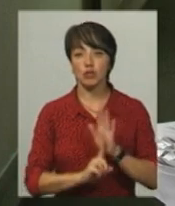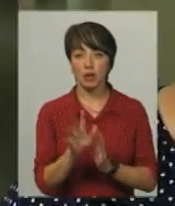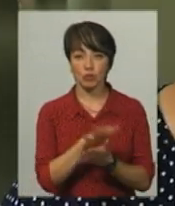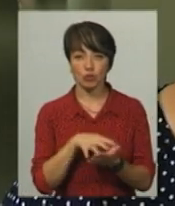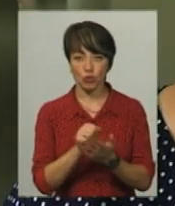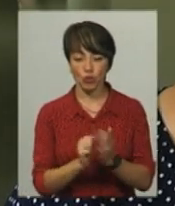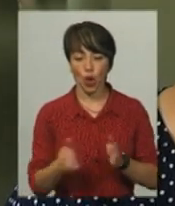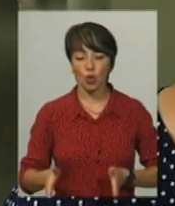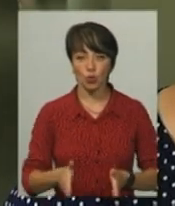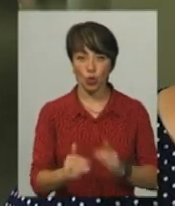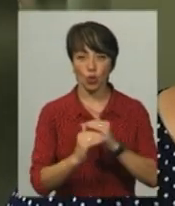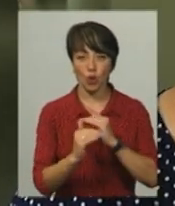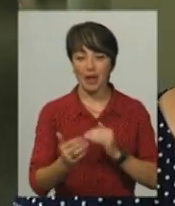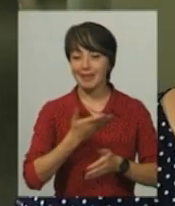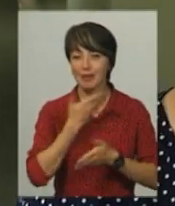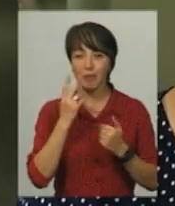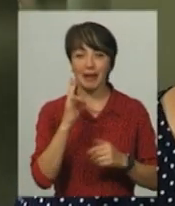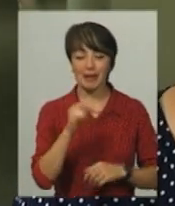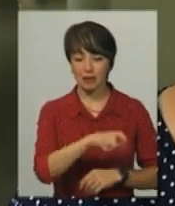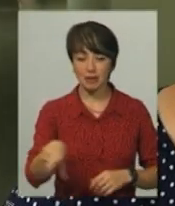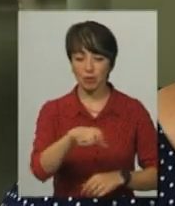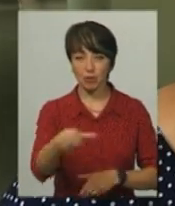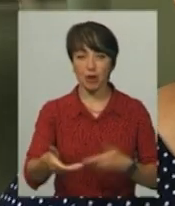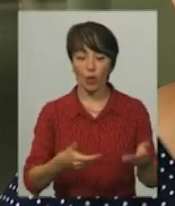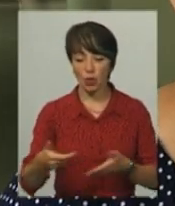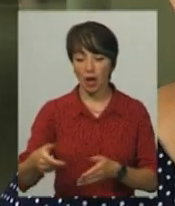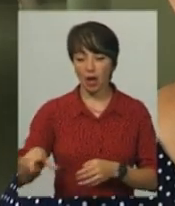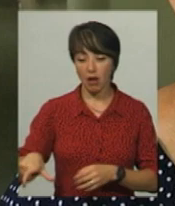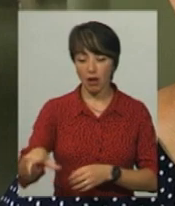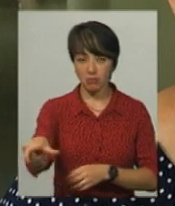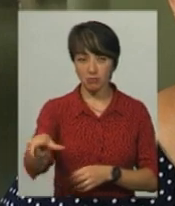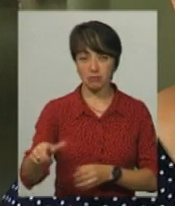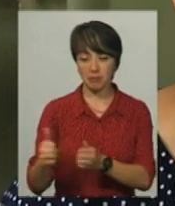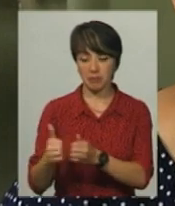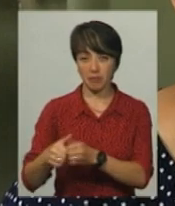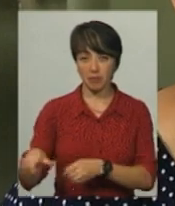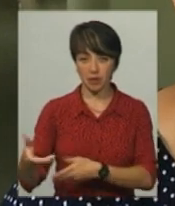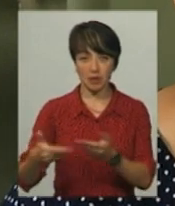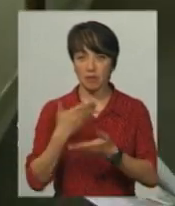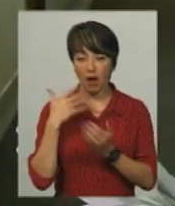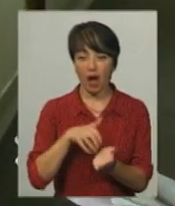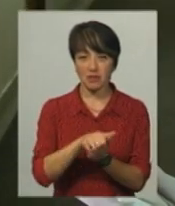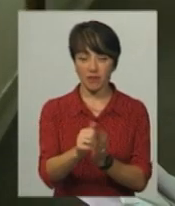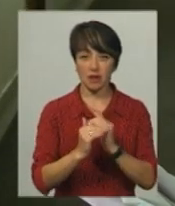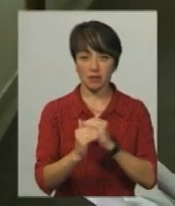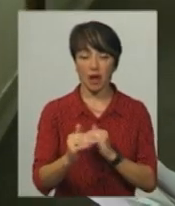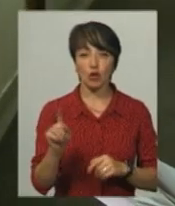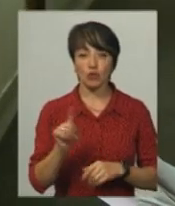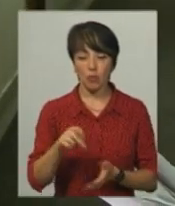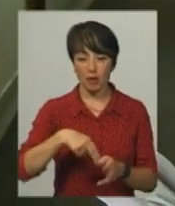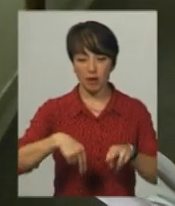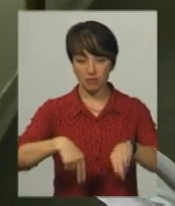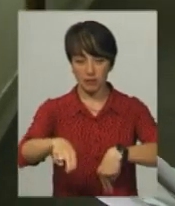шкодитися дороги. Ні пішохідного переходу немає, ні тротуару немає. Цим дітям залишається тільки йти по асфальті. А щоб розмалювати